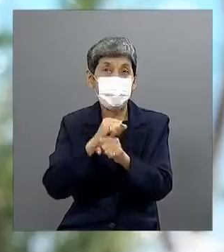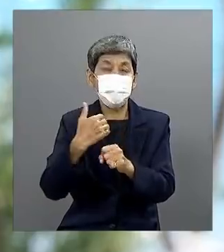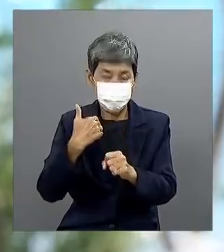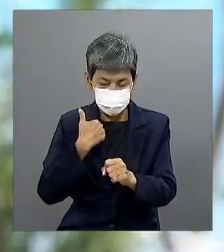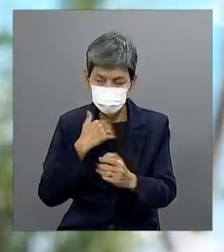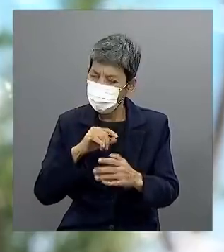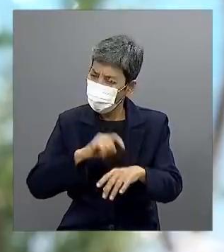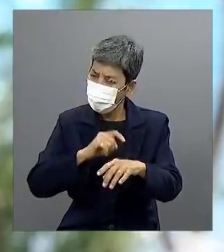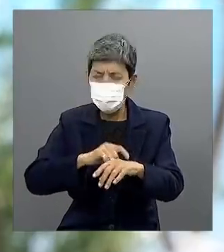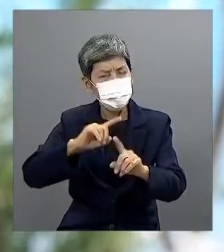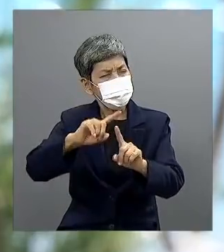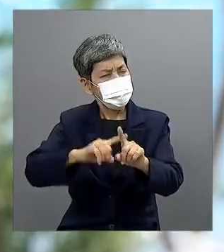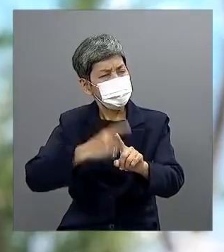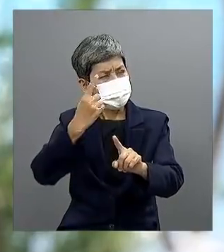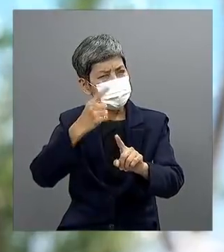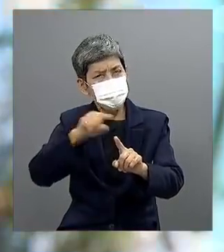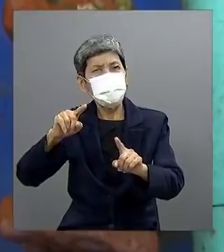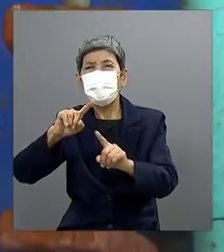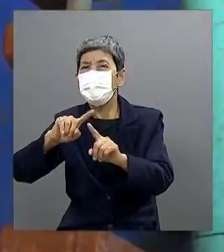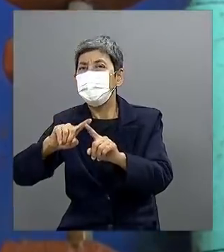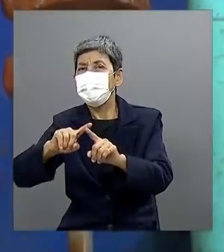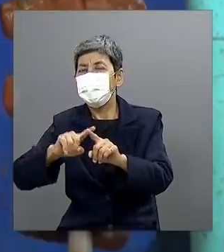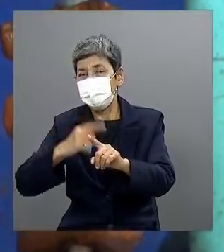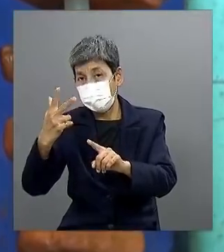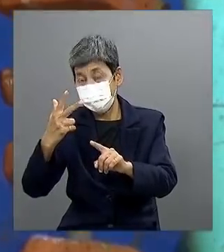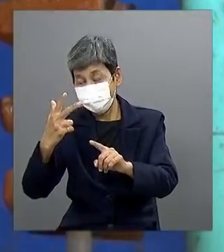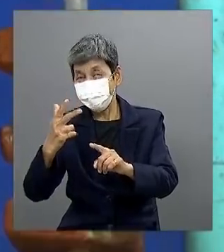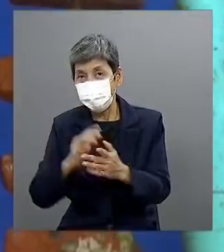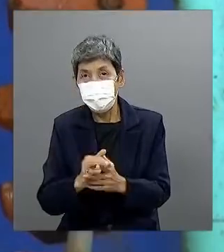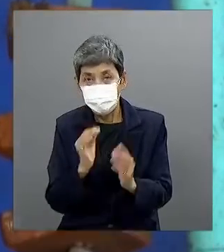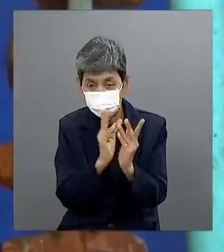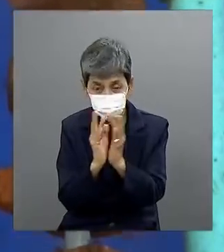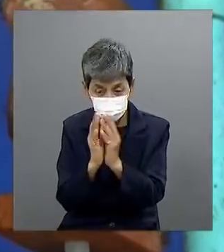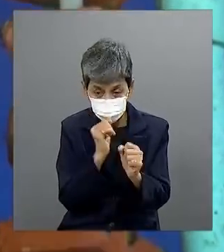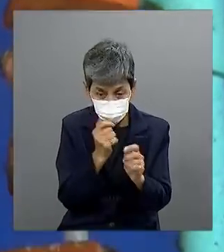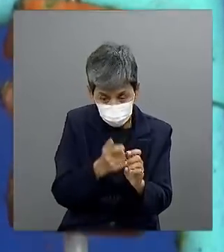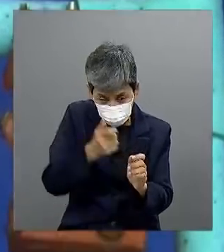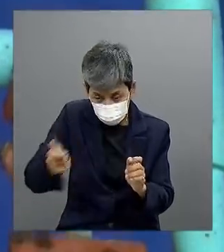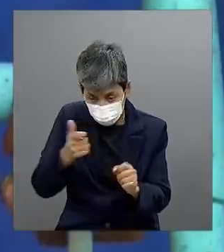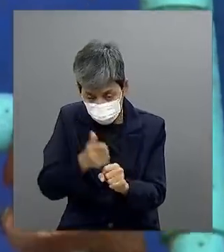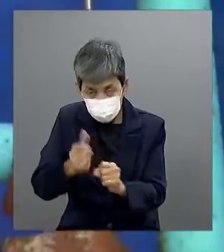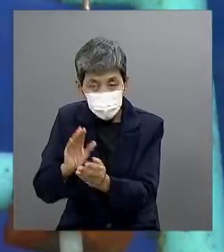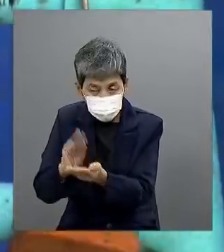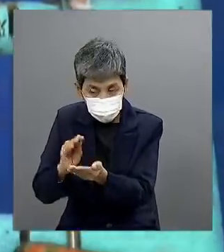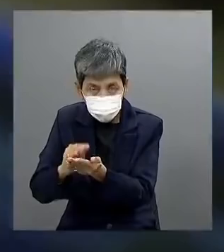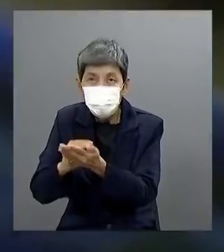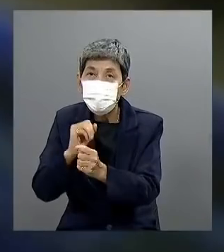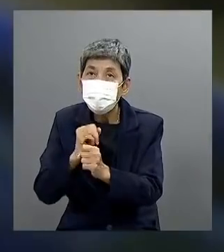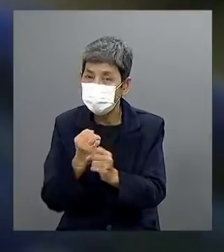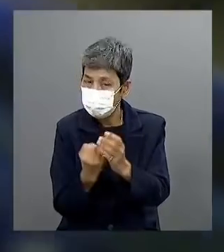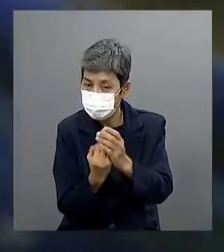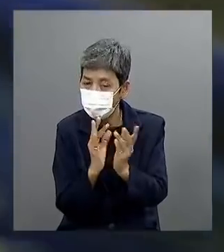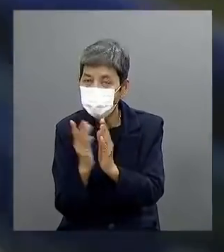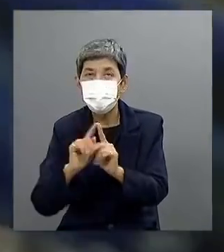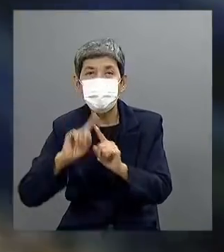ายเดือนมกราถึงประมาณกลางเดือนมีนาคมพอเราได้เซลล์สืบพันธุ์ขึ้นมาซึ่งเรามักจะเก็บมาประมาณสัก10ต้นของปะการังนะครับแล้วน